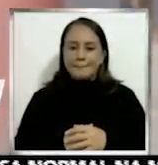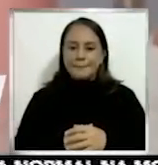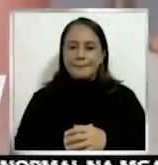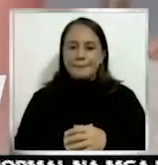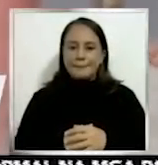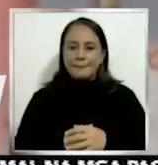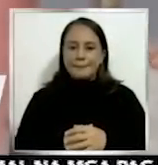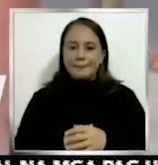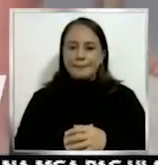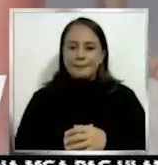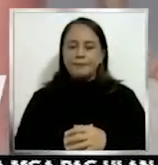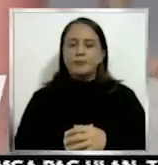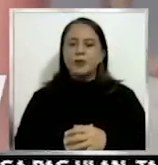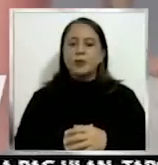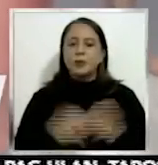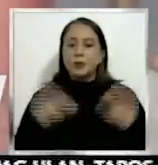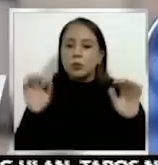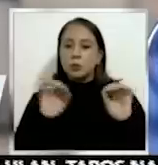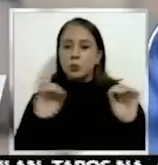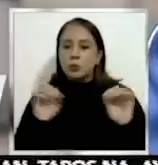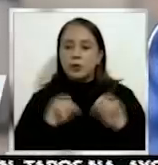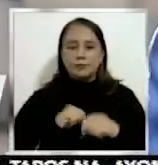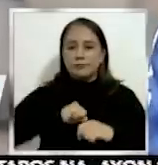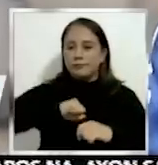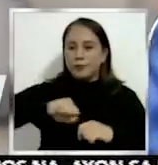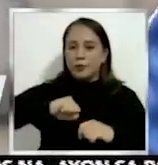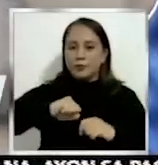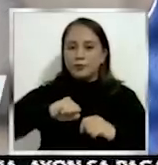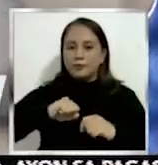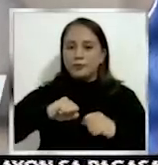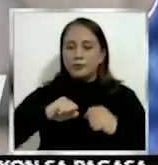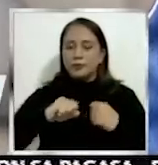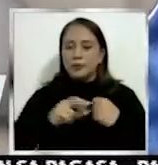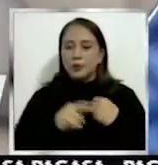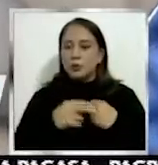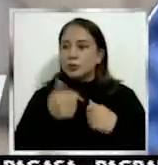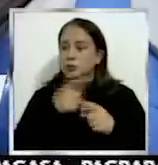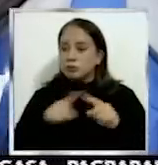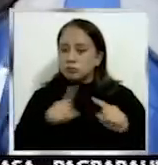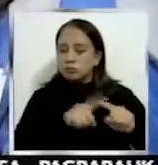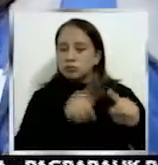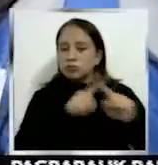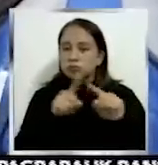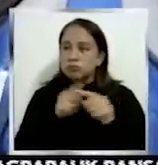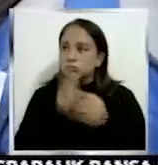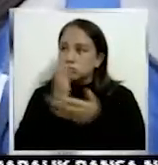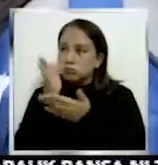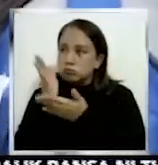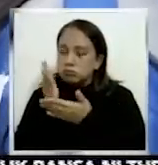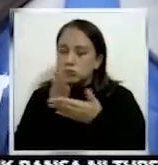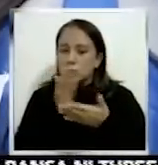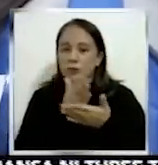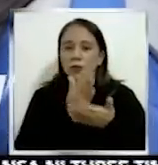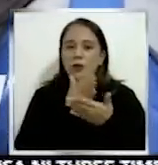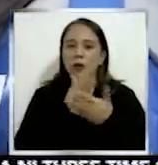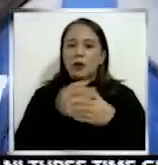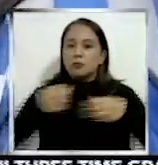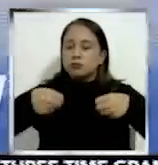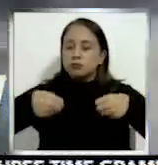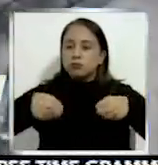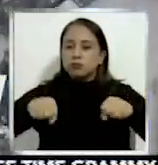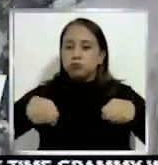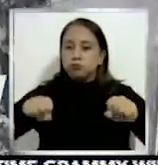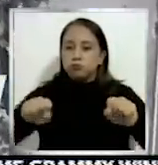Dahil walang katanggi-tanggi sa booking, kung saan-saan daw napapadpad ang motorcycle taxi rider na si